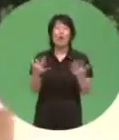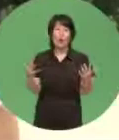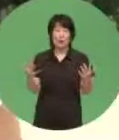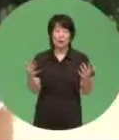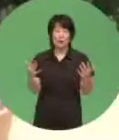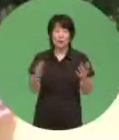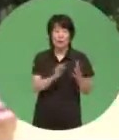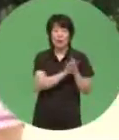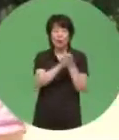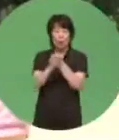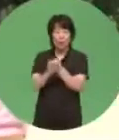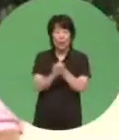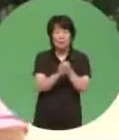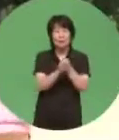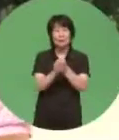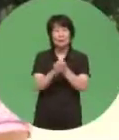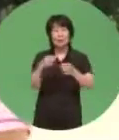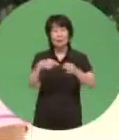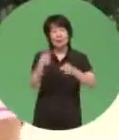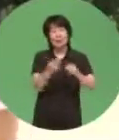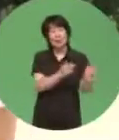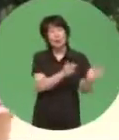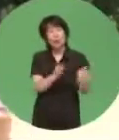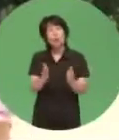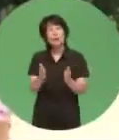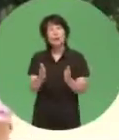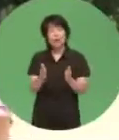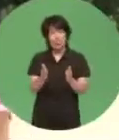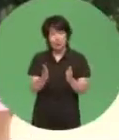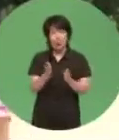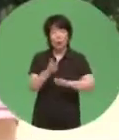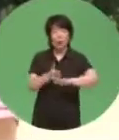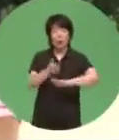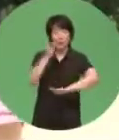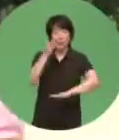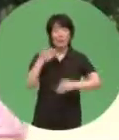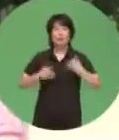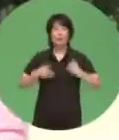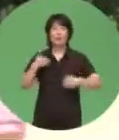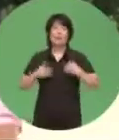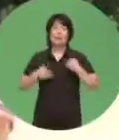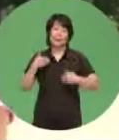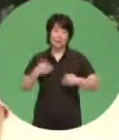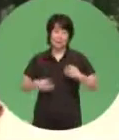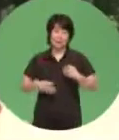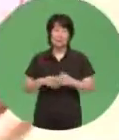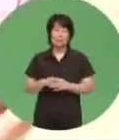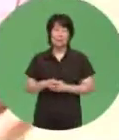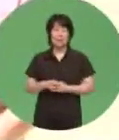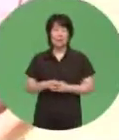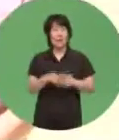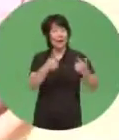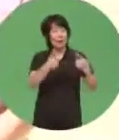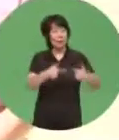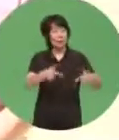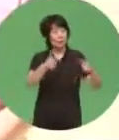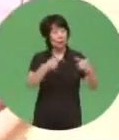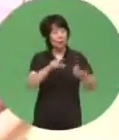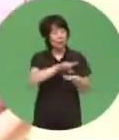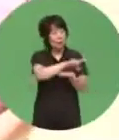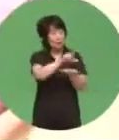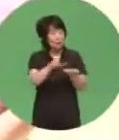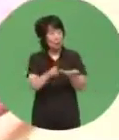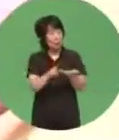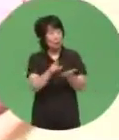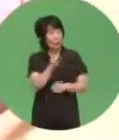ですが、友達になる機会もこんなに作っていただいて楽しくやってるようです。 普段南相馬